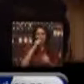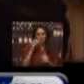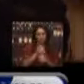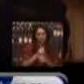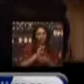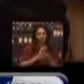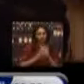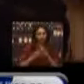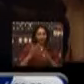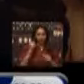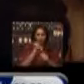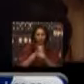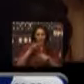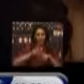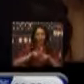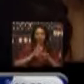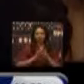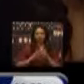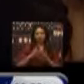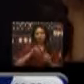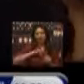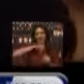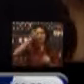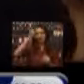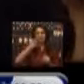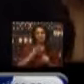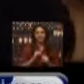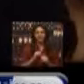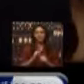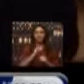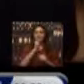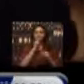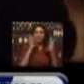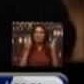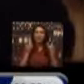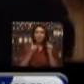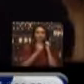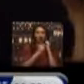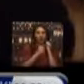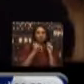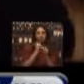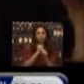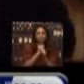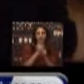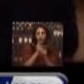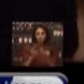بس يعني ليا تجارب في حاجات كتير، اذاعة، تلفزيون،